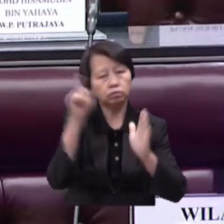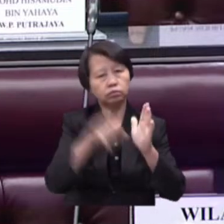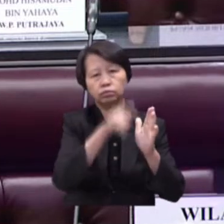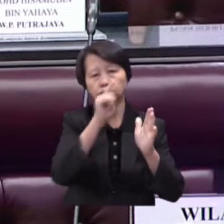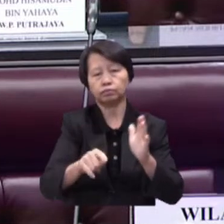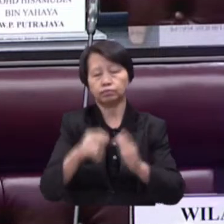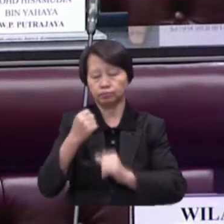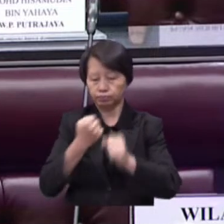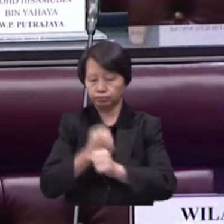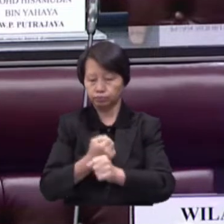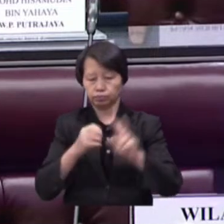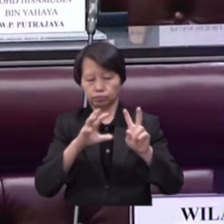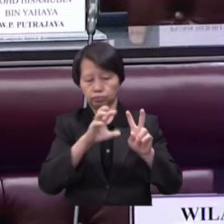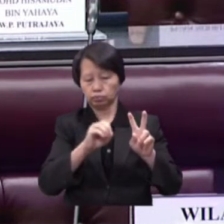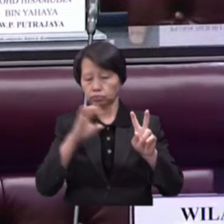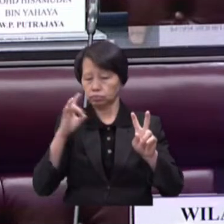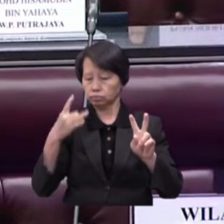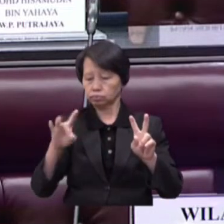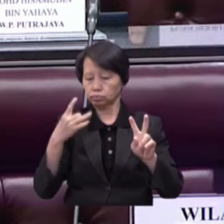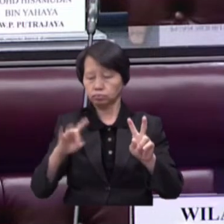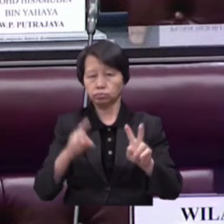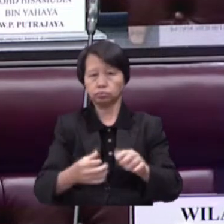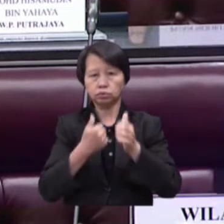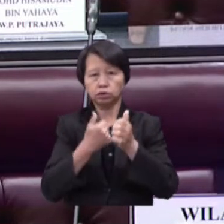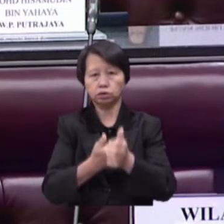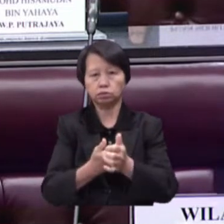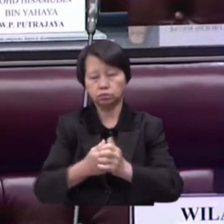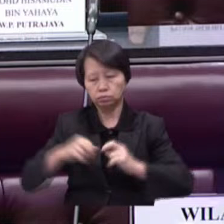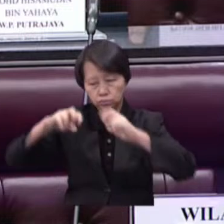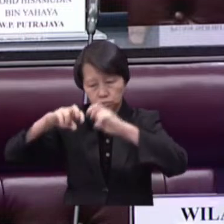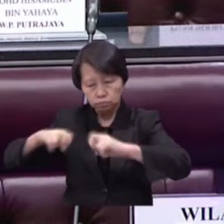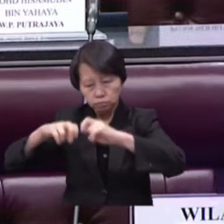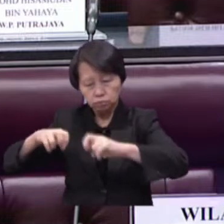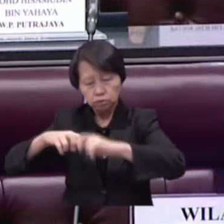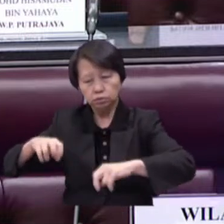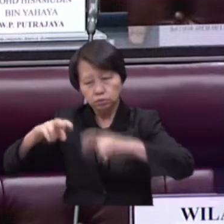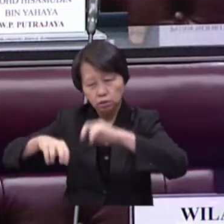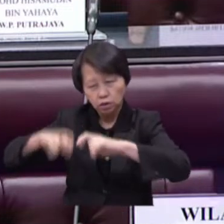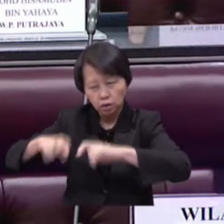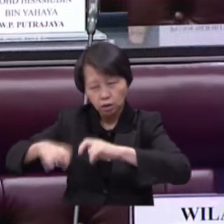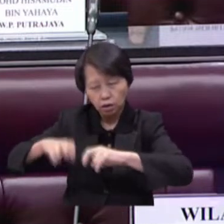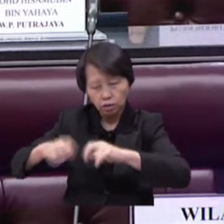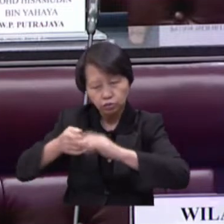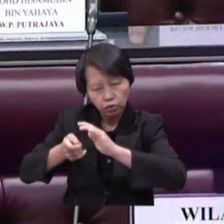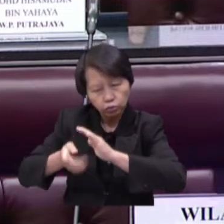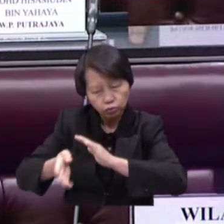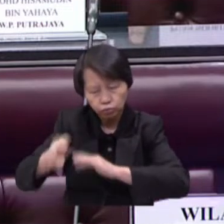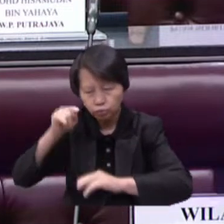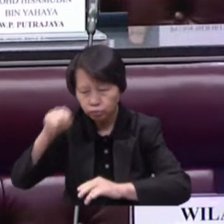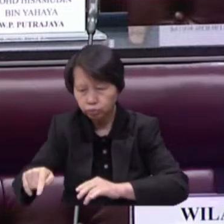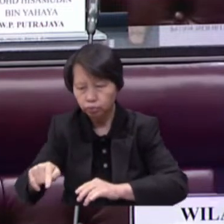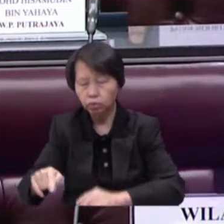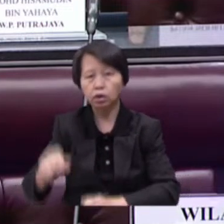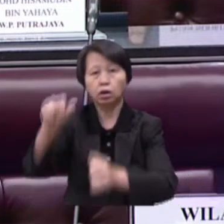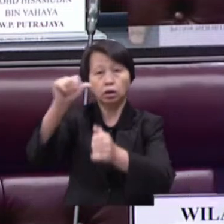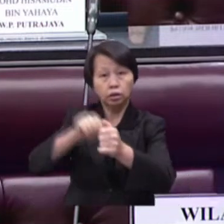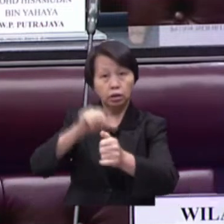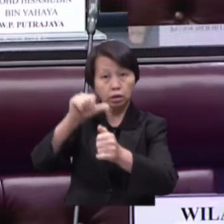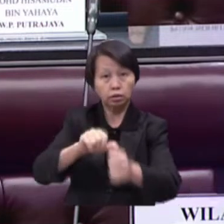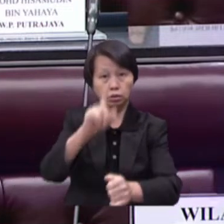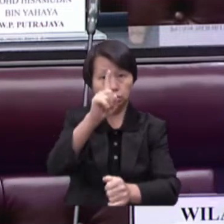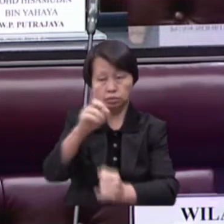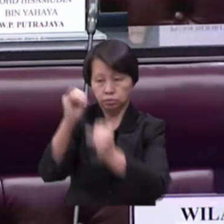pada tahun 2018 berdasarkan kepada kerajaan telah mendapati bahwa setiap satu